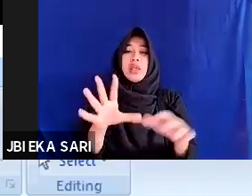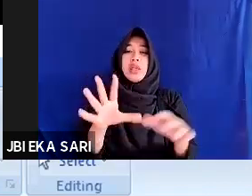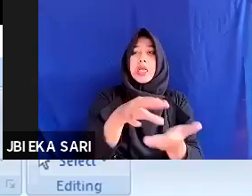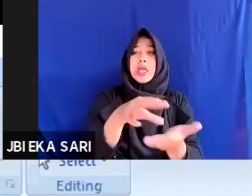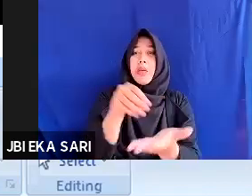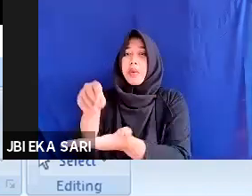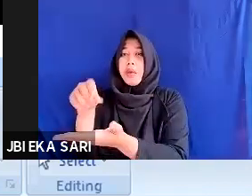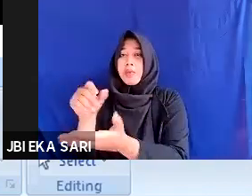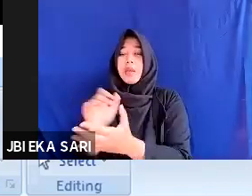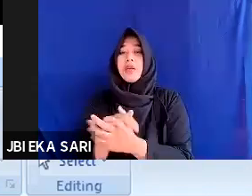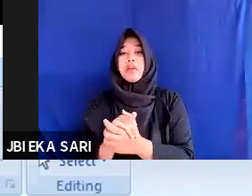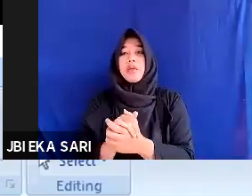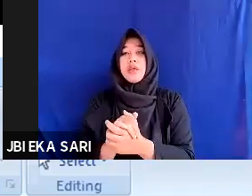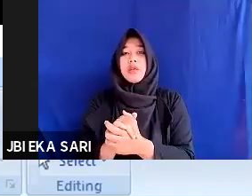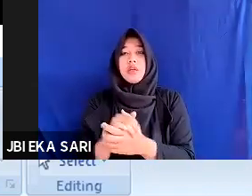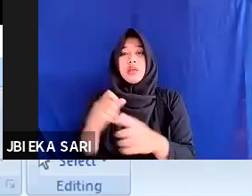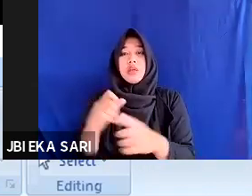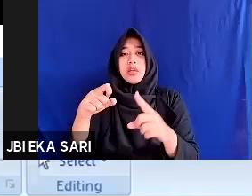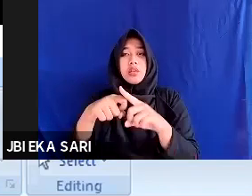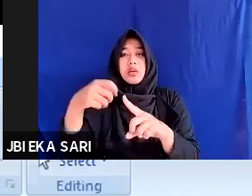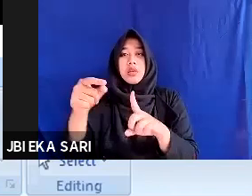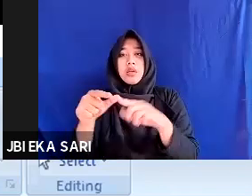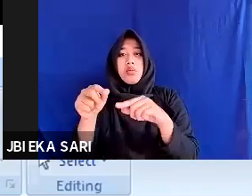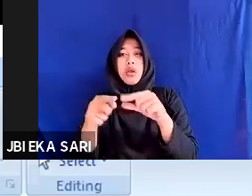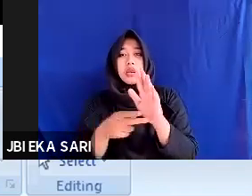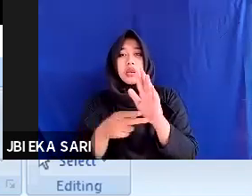pangan sejak lama sebenarnya